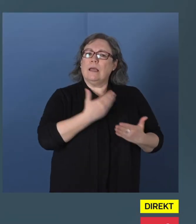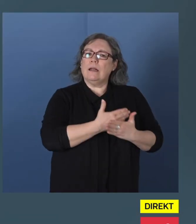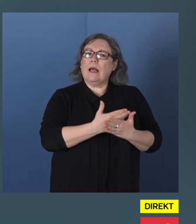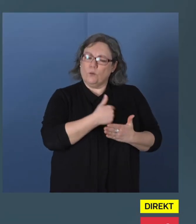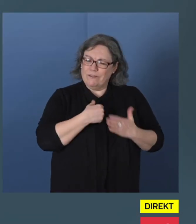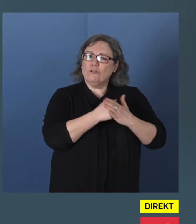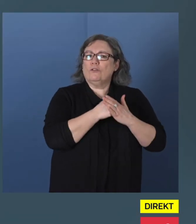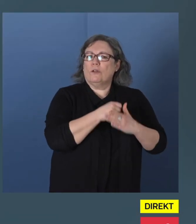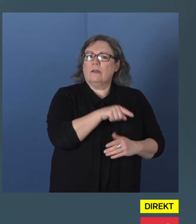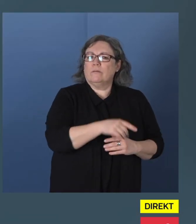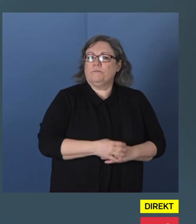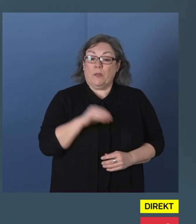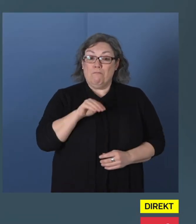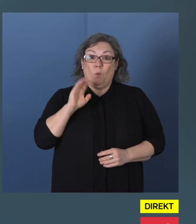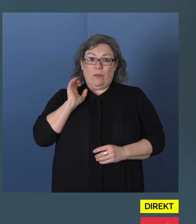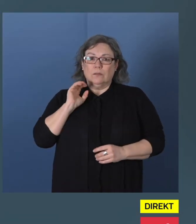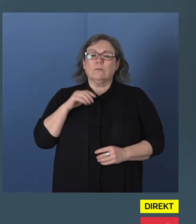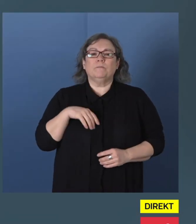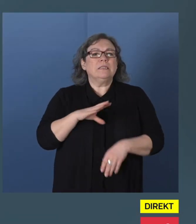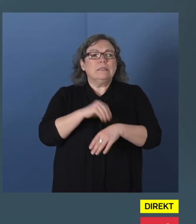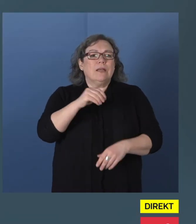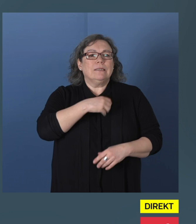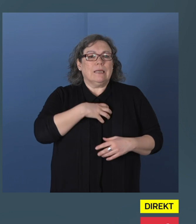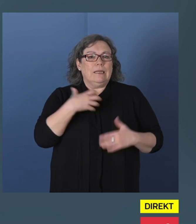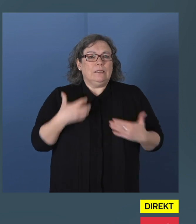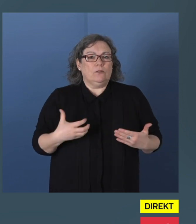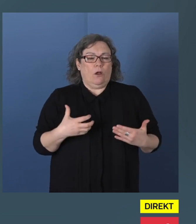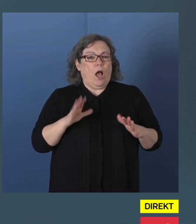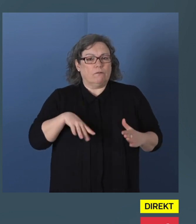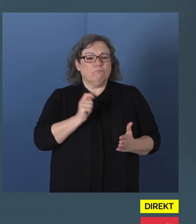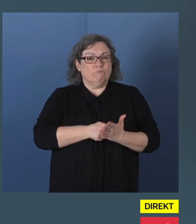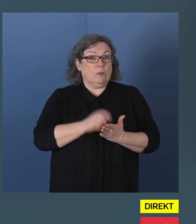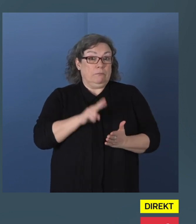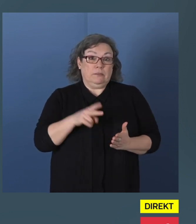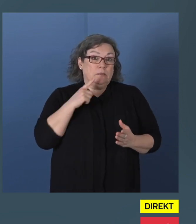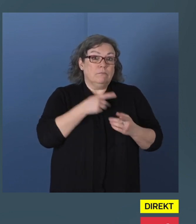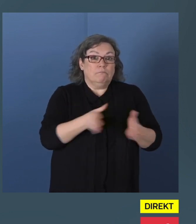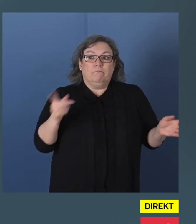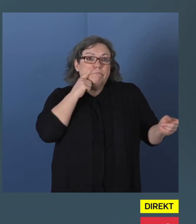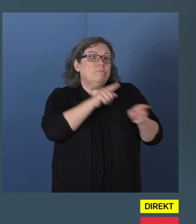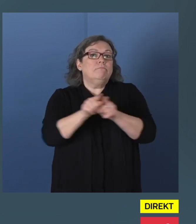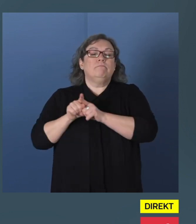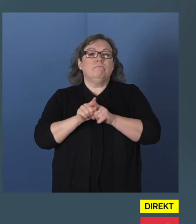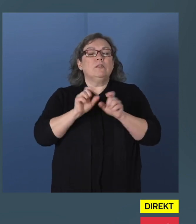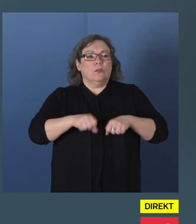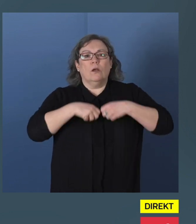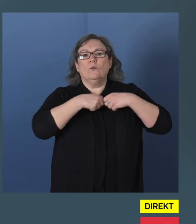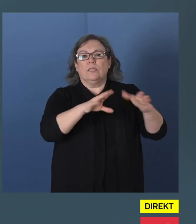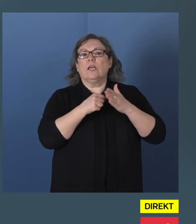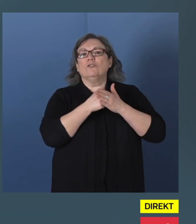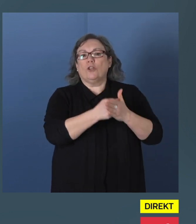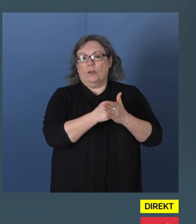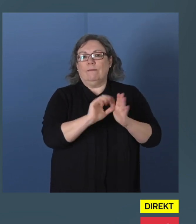I måndags beslutade Sveriges riksdag i bred samsyn att skicka stöd till Ukrainas